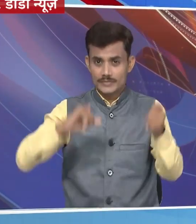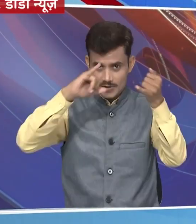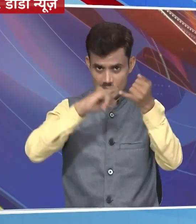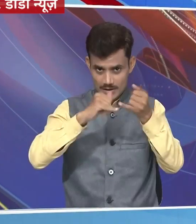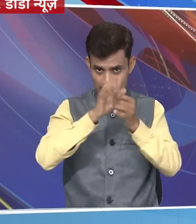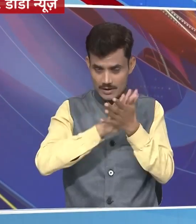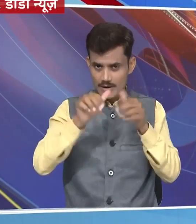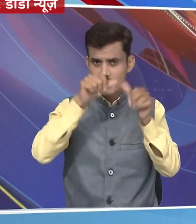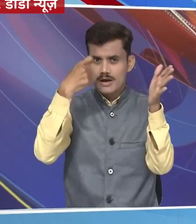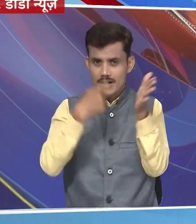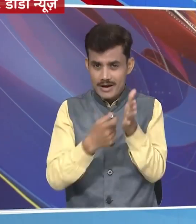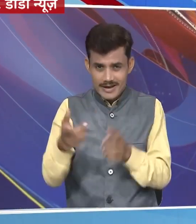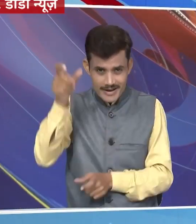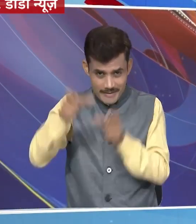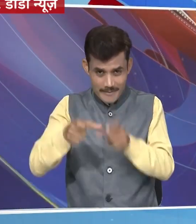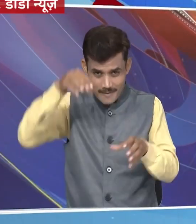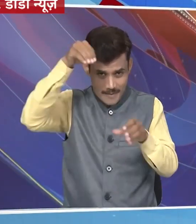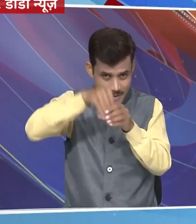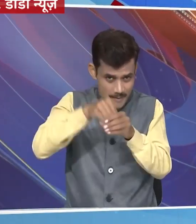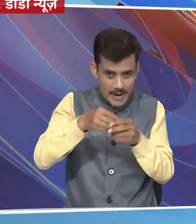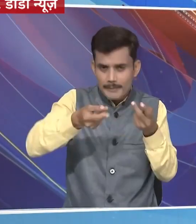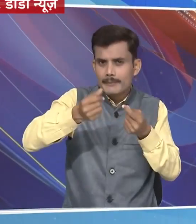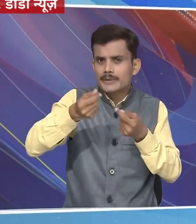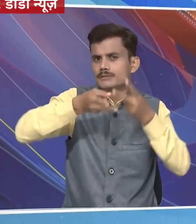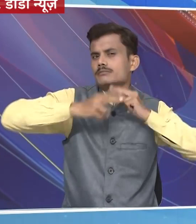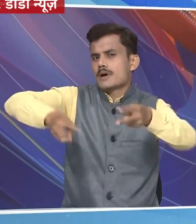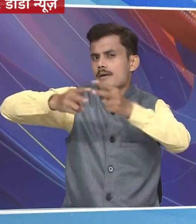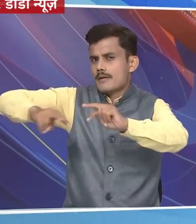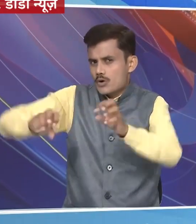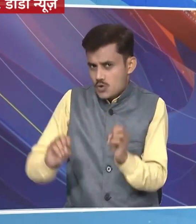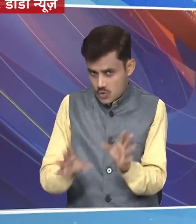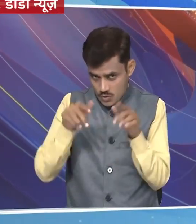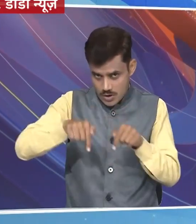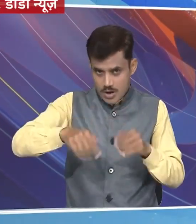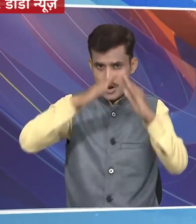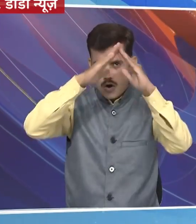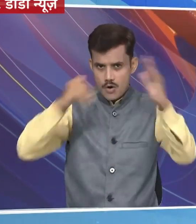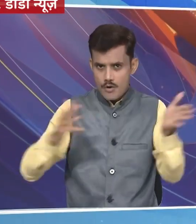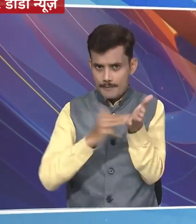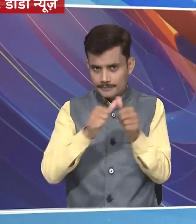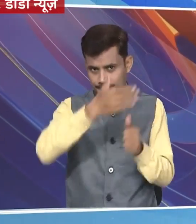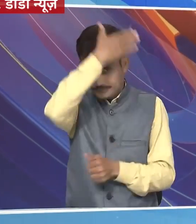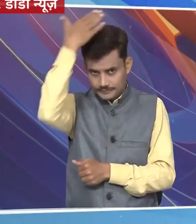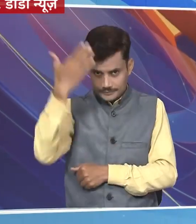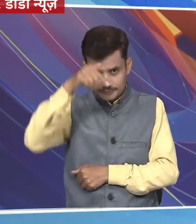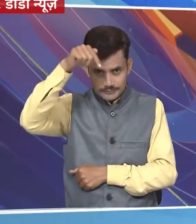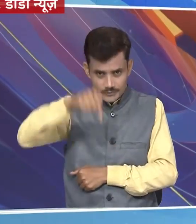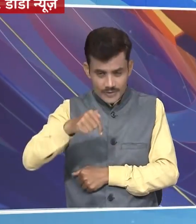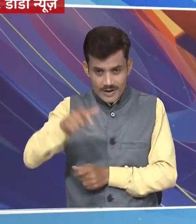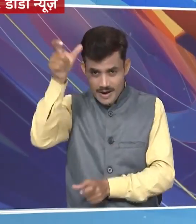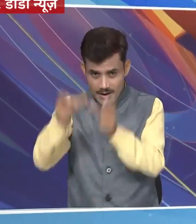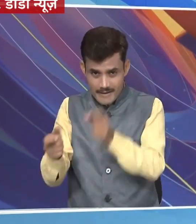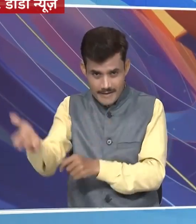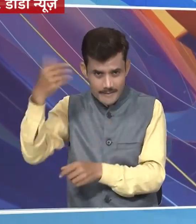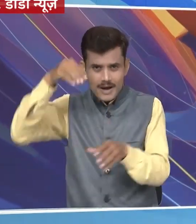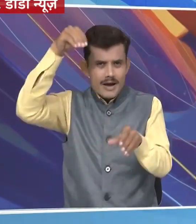सहारा समूह के निवेशकों का फंसा हुआ पैसा वापस मिलने लगा है। आज केंद्रीय गृह एवं सहकारिता मंत्री अमित शाह ने उन निवेशकों